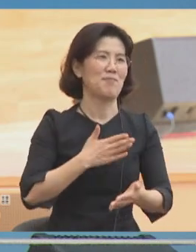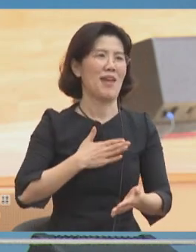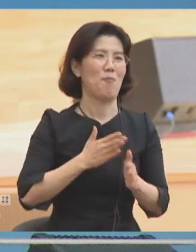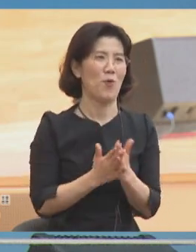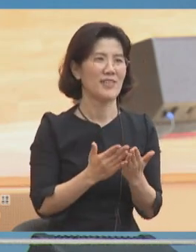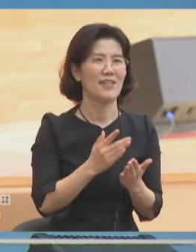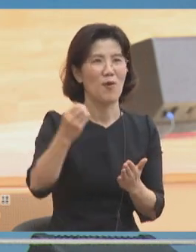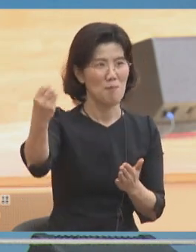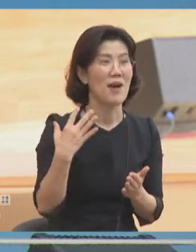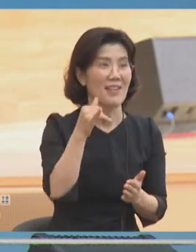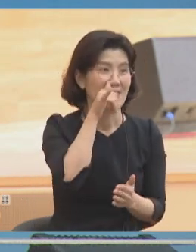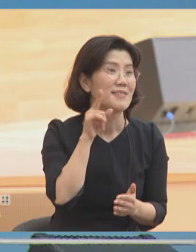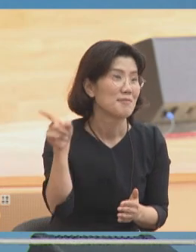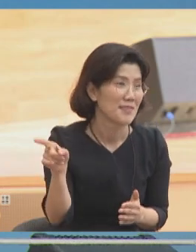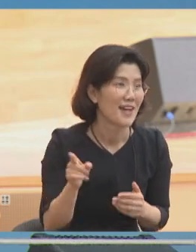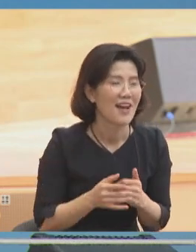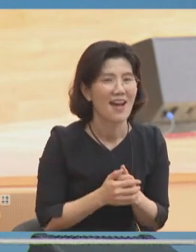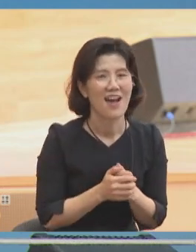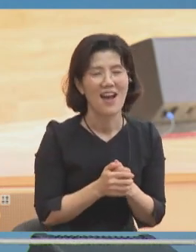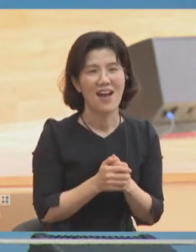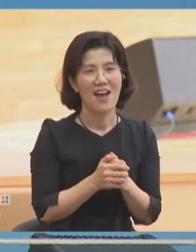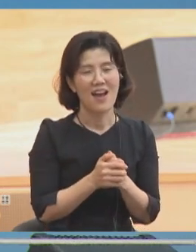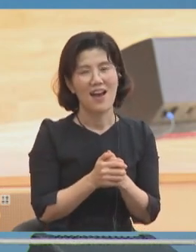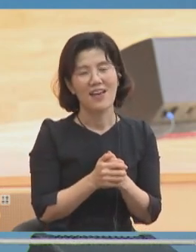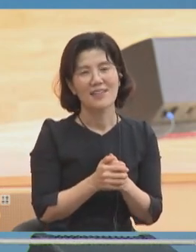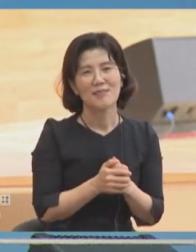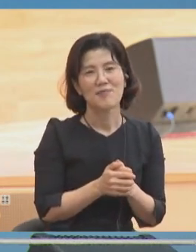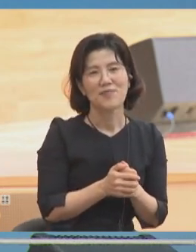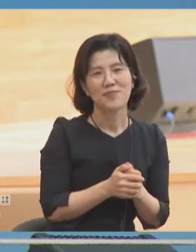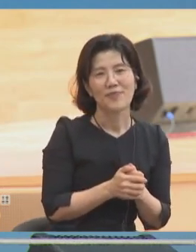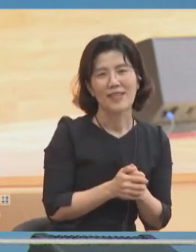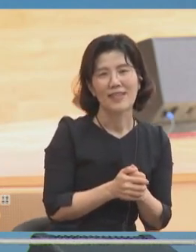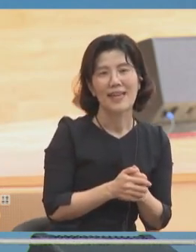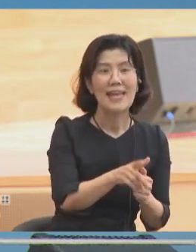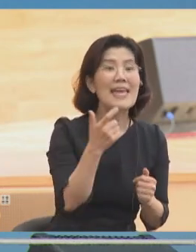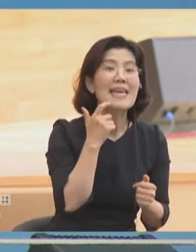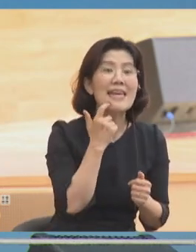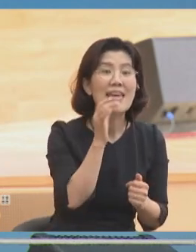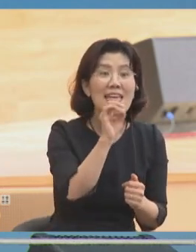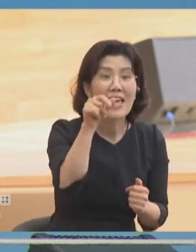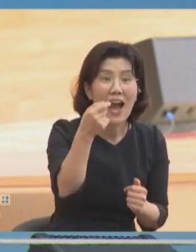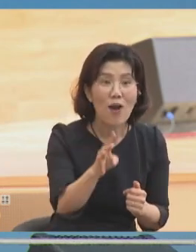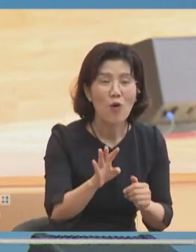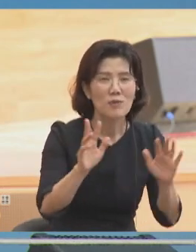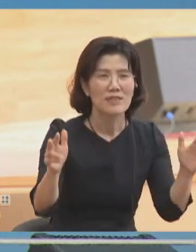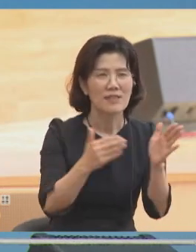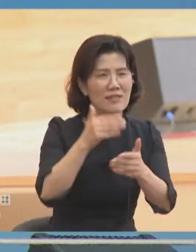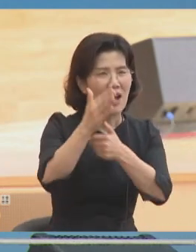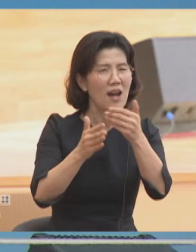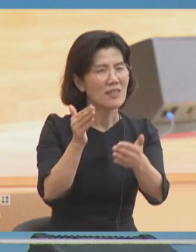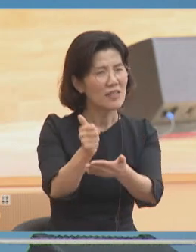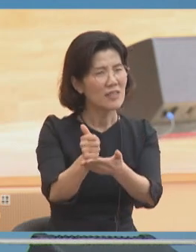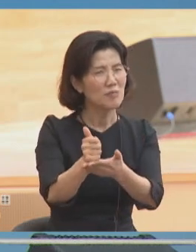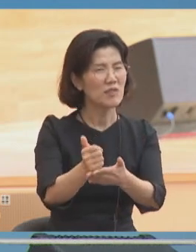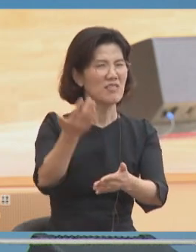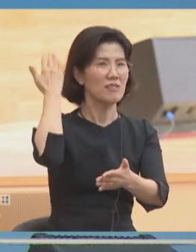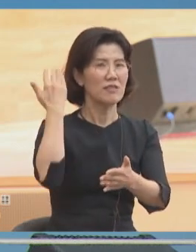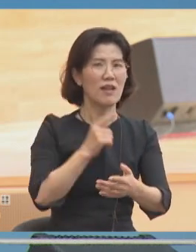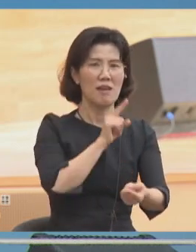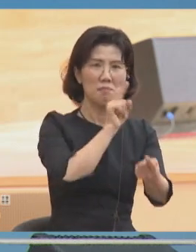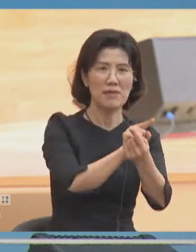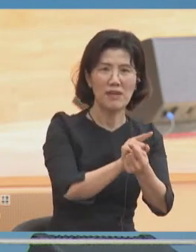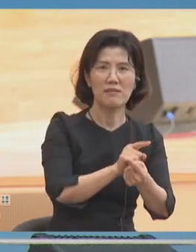오늘 본문 28장 이전에 야곱의 일생을 살펴보게 되면요 야곱은 지금까지 하나님을 만났다거나 하나님의 말씀을